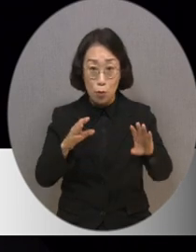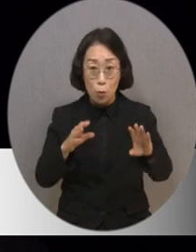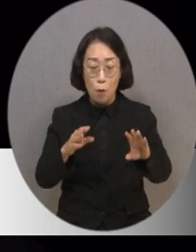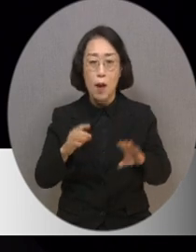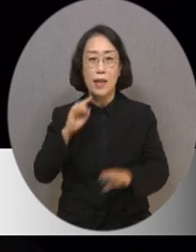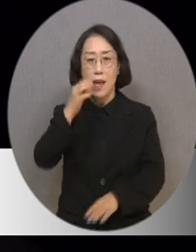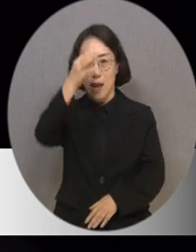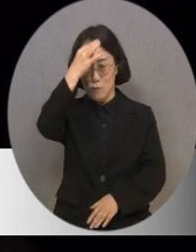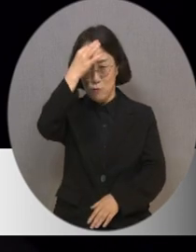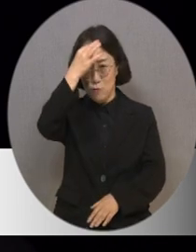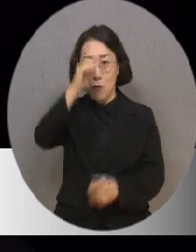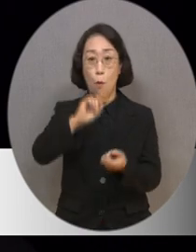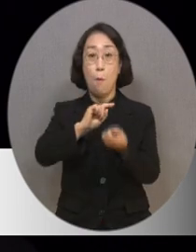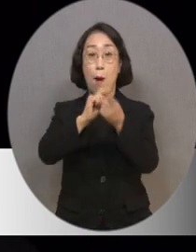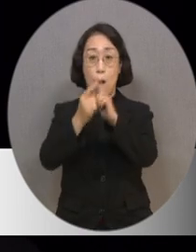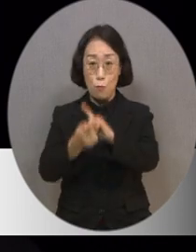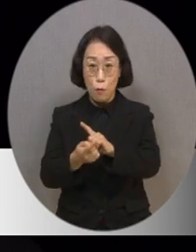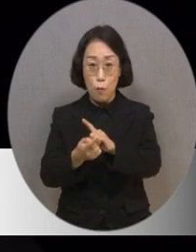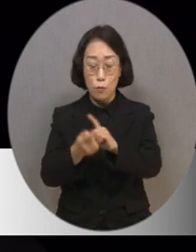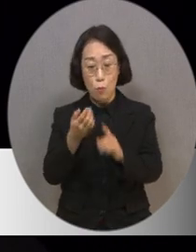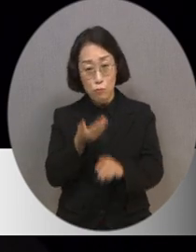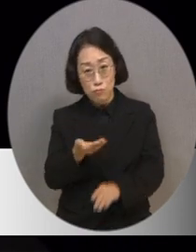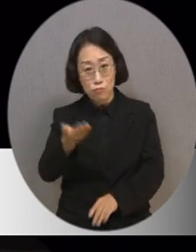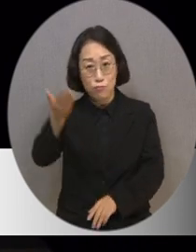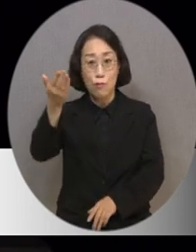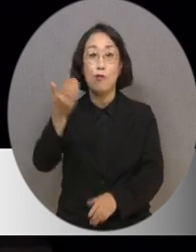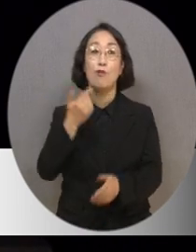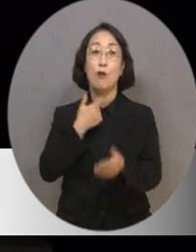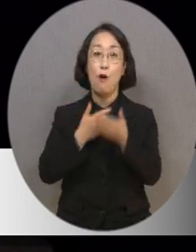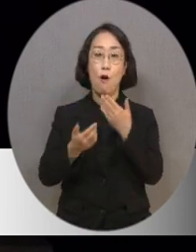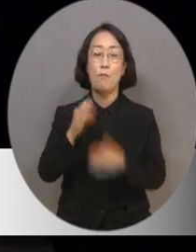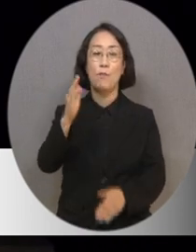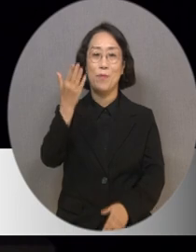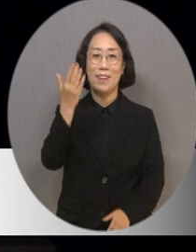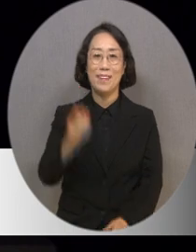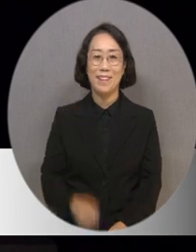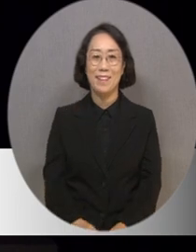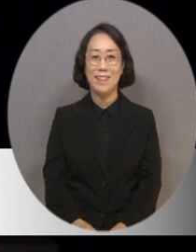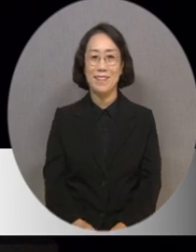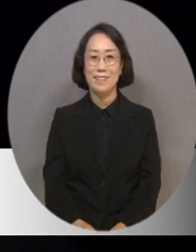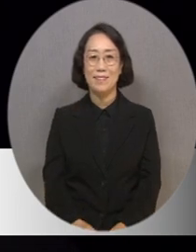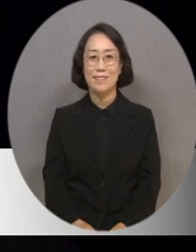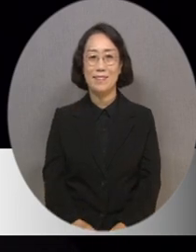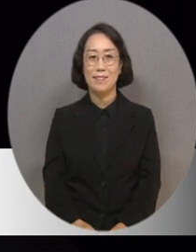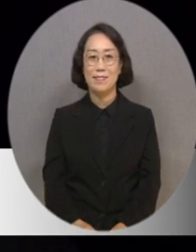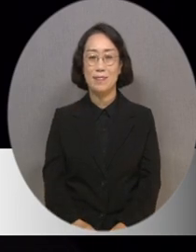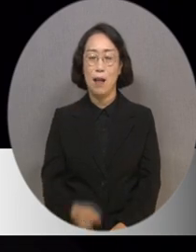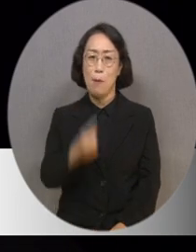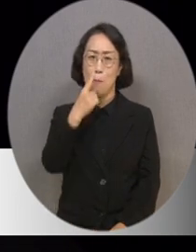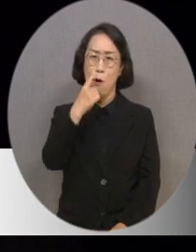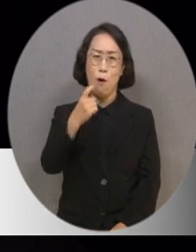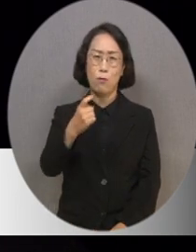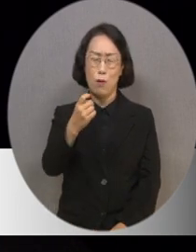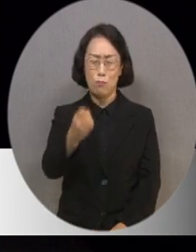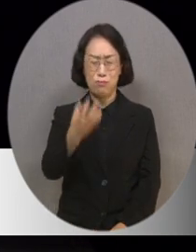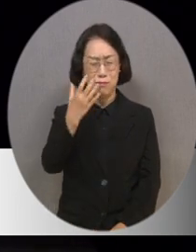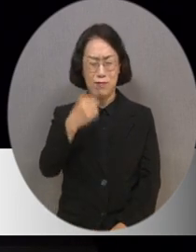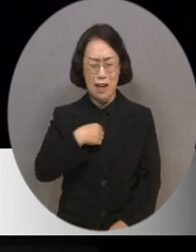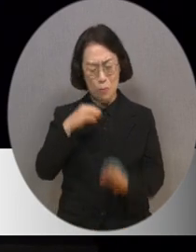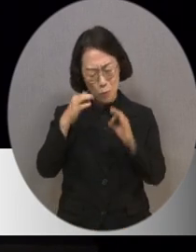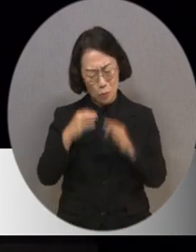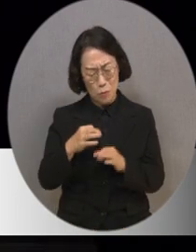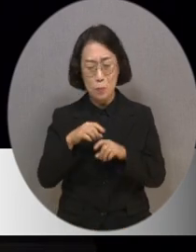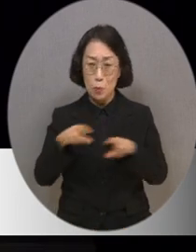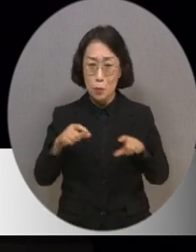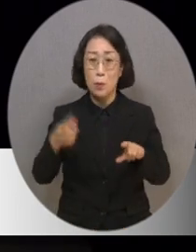있고 다가갈 수 있게 됐었던 경험이 아닌가 그런 생각이 듭니다. 멋지지 못했었던 나일지도 모르겠는데